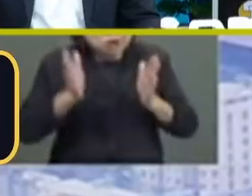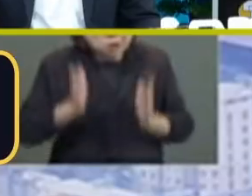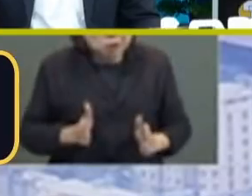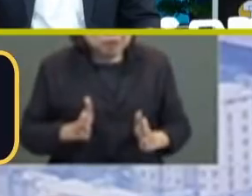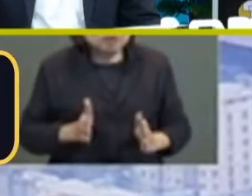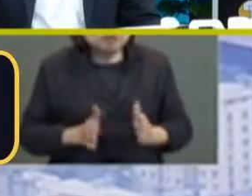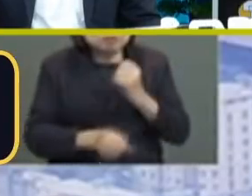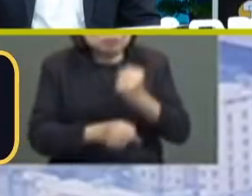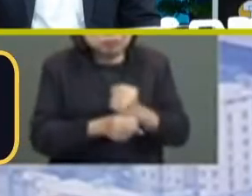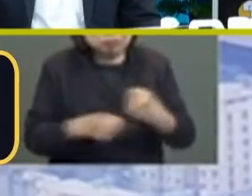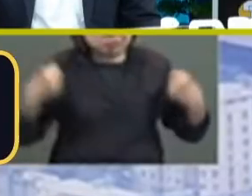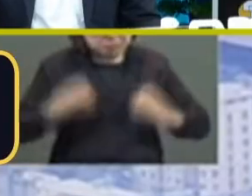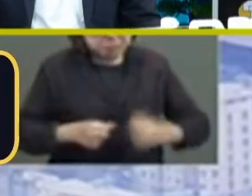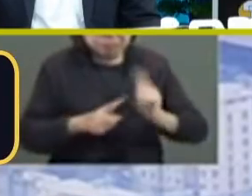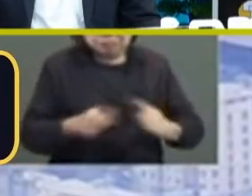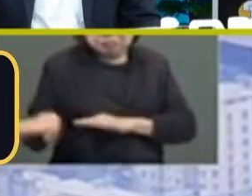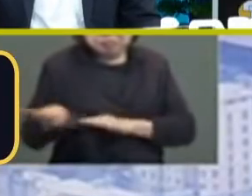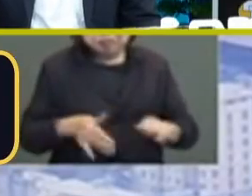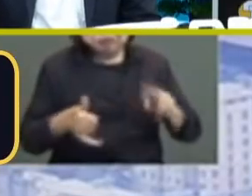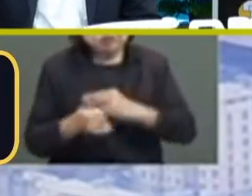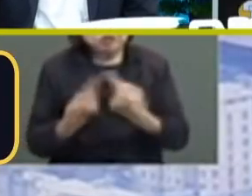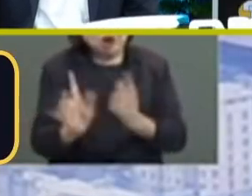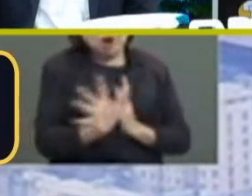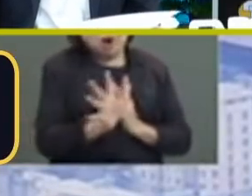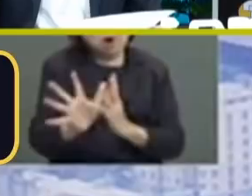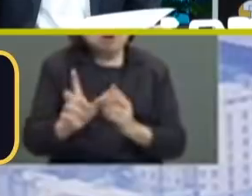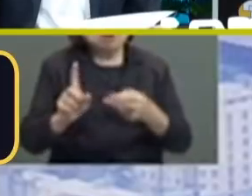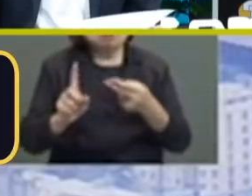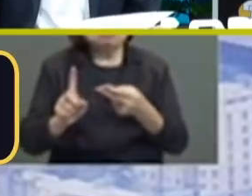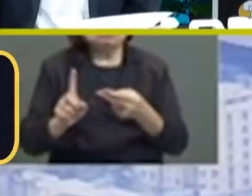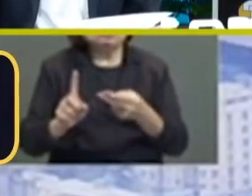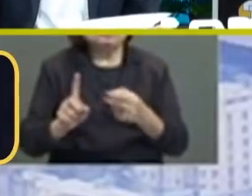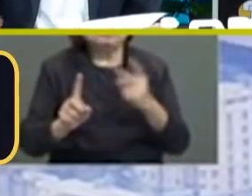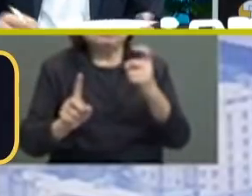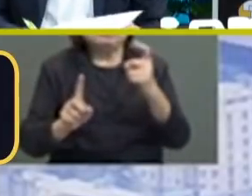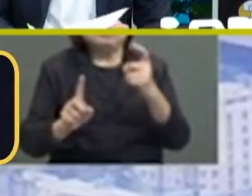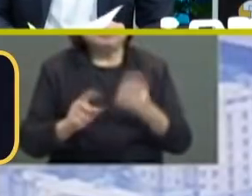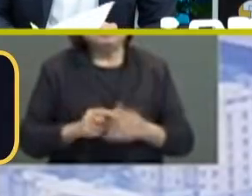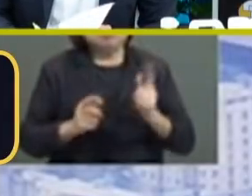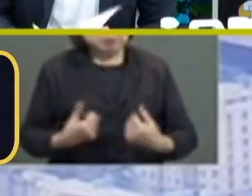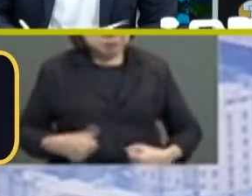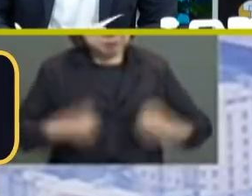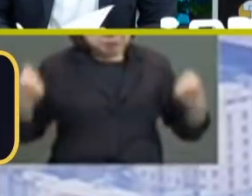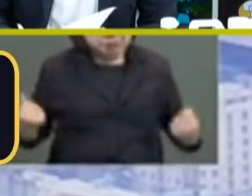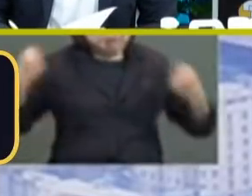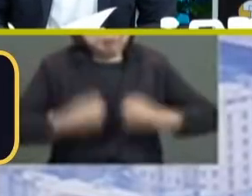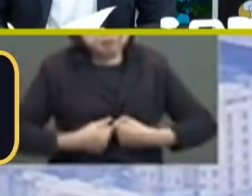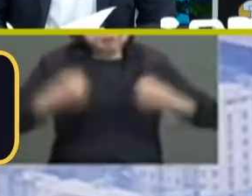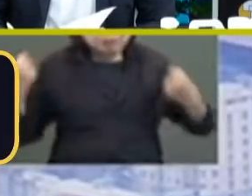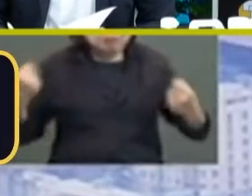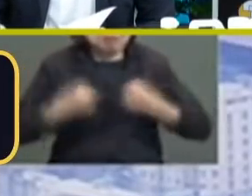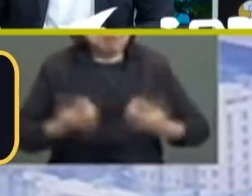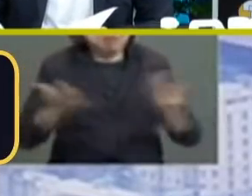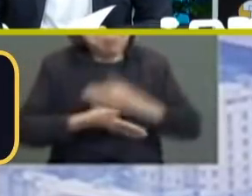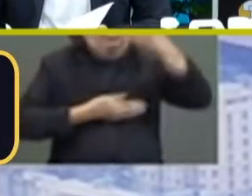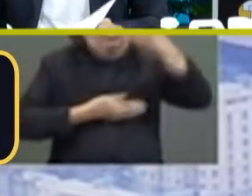จะมีบอกนะครับว่าตามหลักระบบการรายงานของโรคติดเชื้อจะมีรายงานไปตามกลุ่มโรคนั้นๆเช่นโรคปอดจากเชื้อวัณโรคโรค